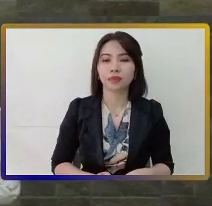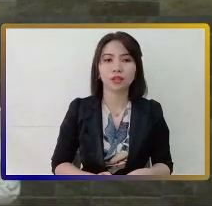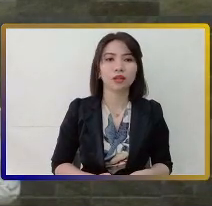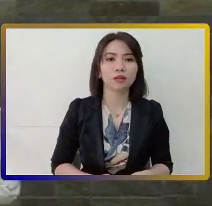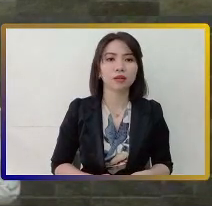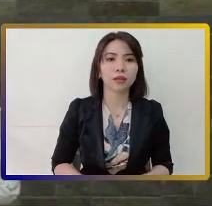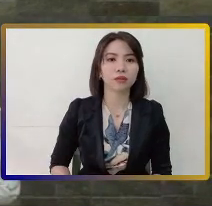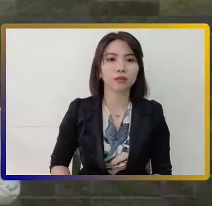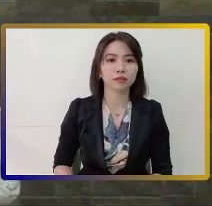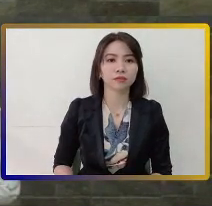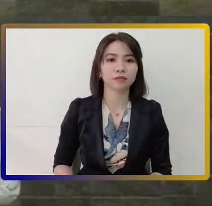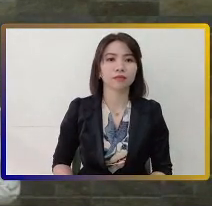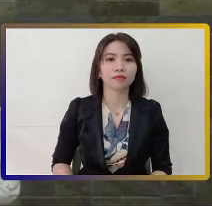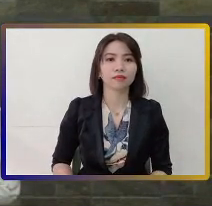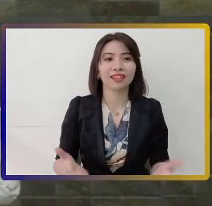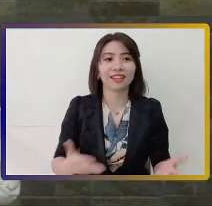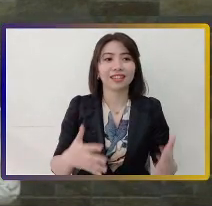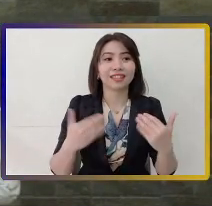reaffiliation.